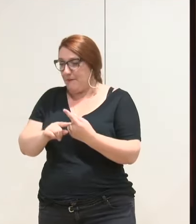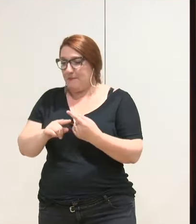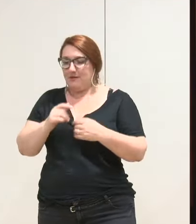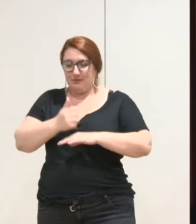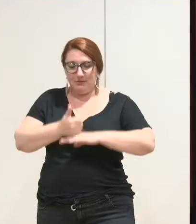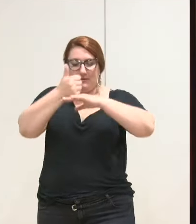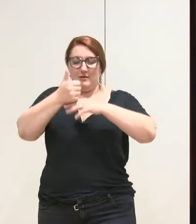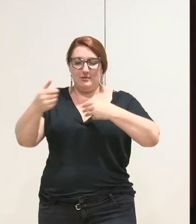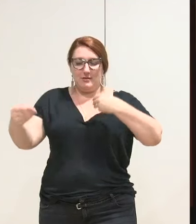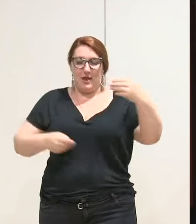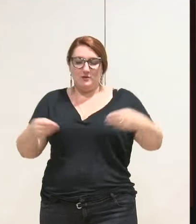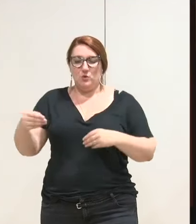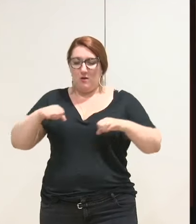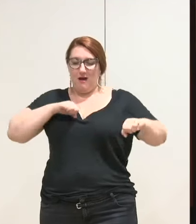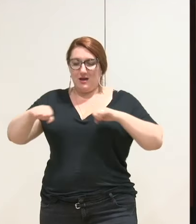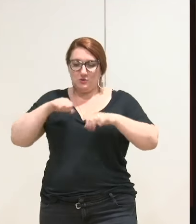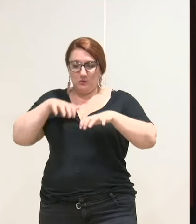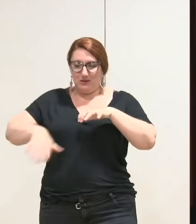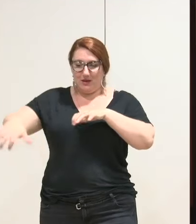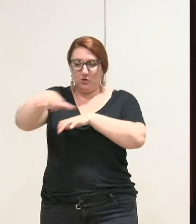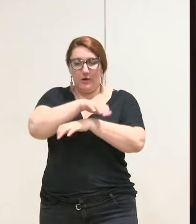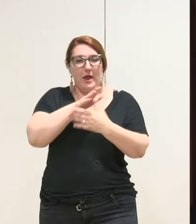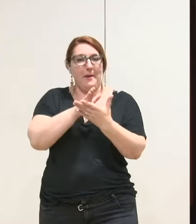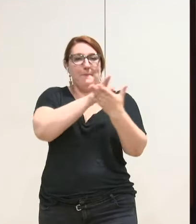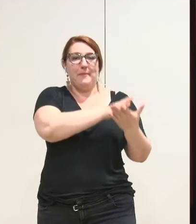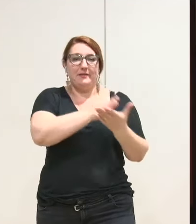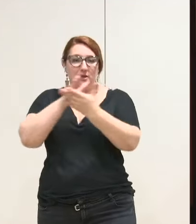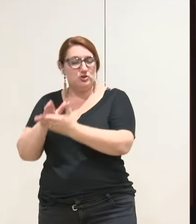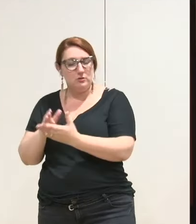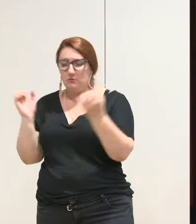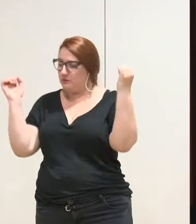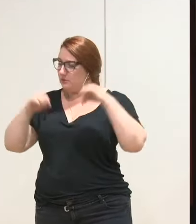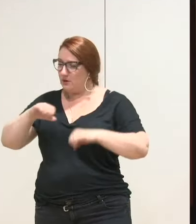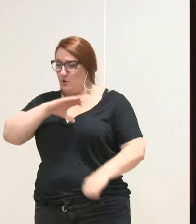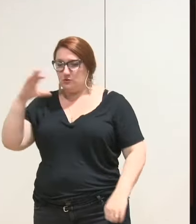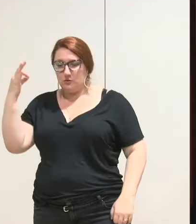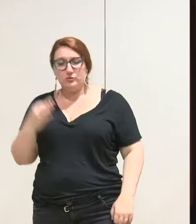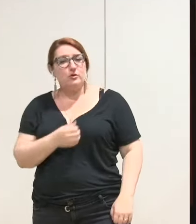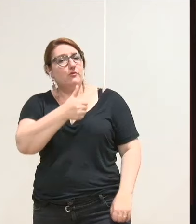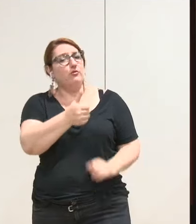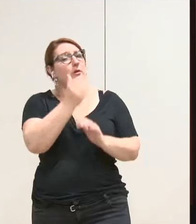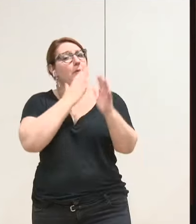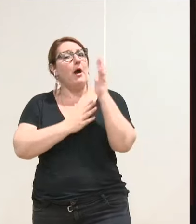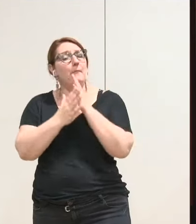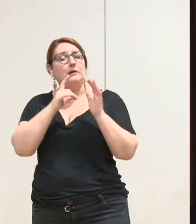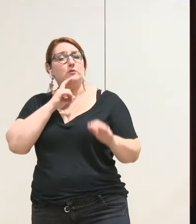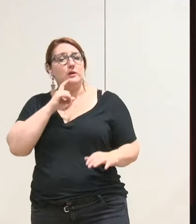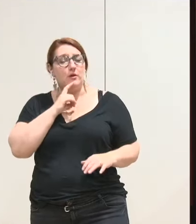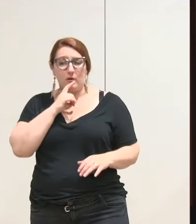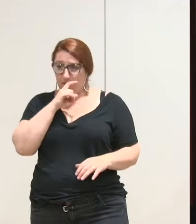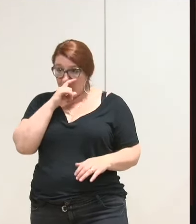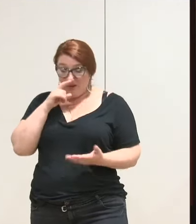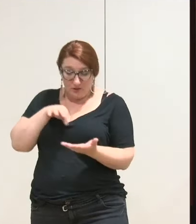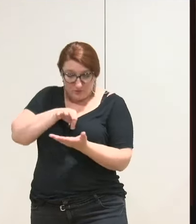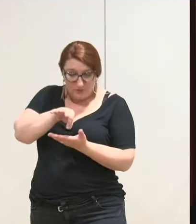partagé entre la ville et le CCAS et vous avez rappelé là aussi à juste titre que cette orientation